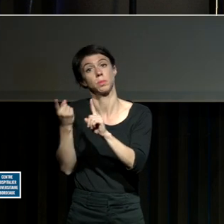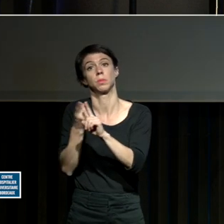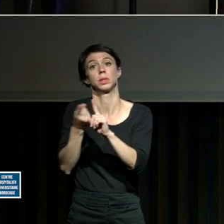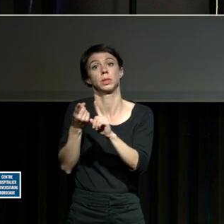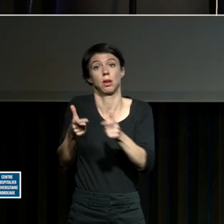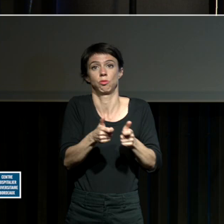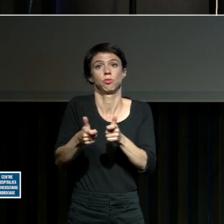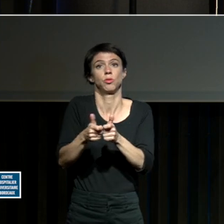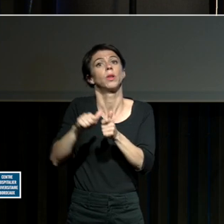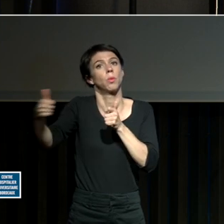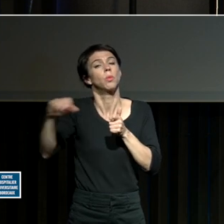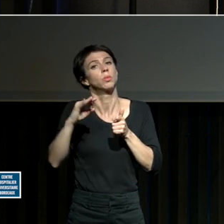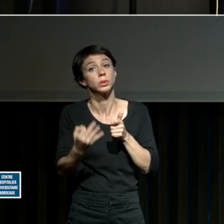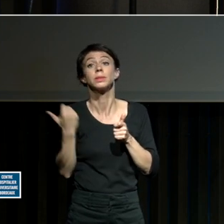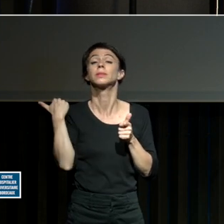en introduction,